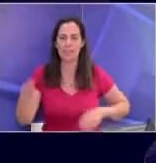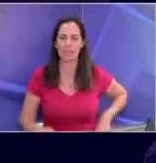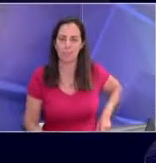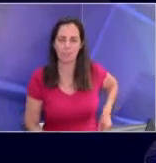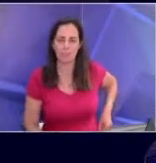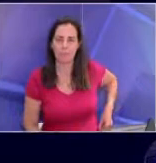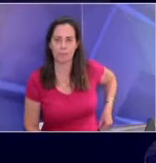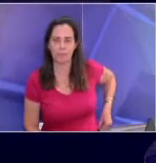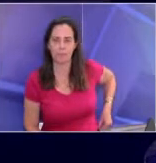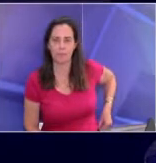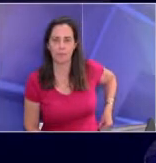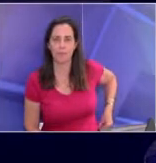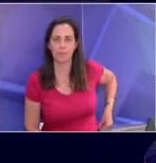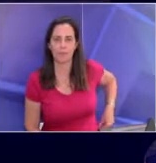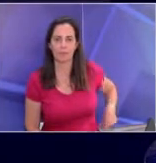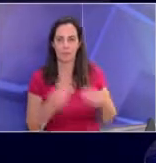ימנים.